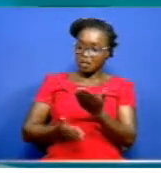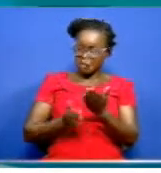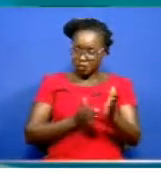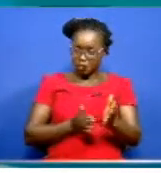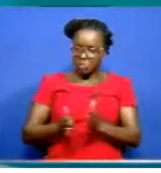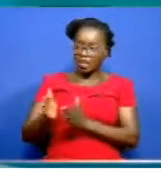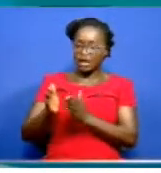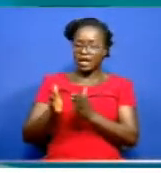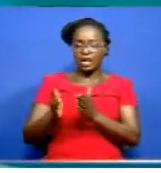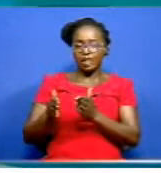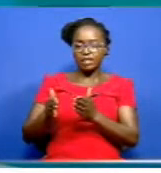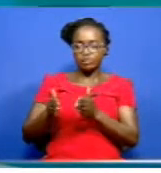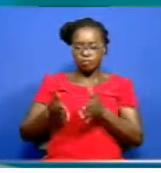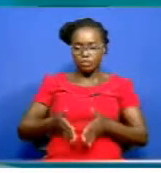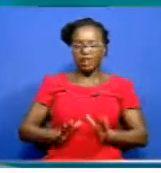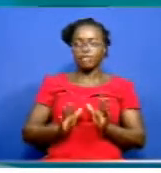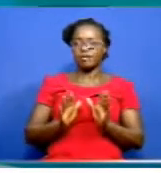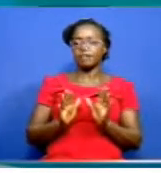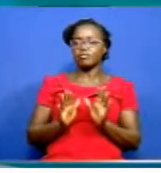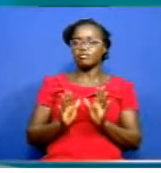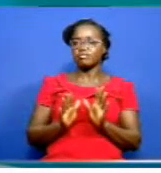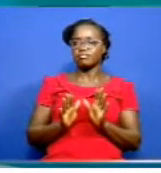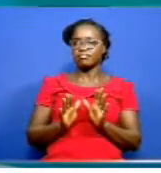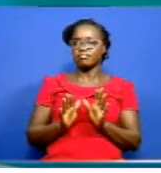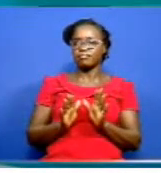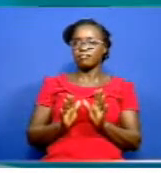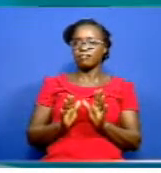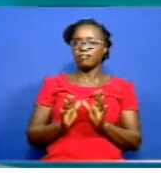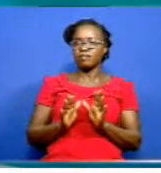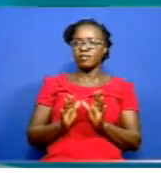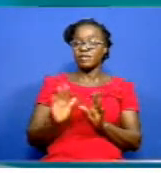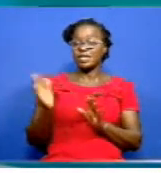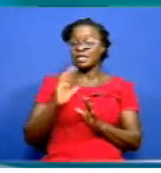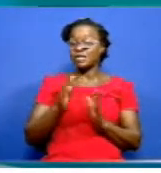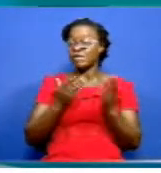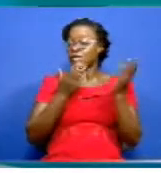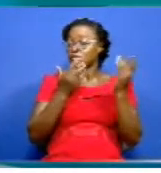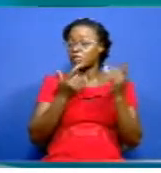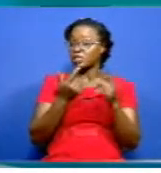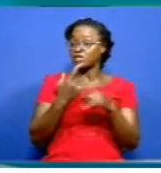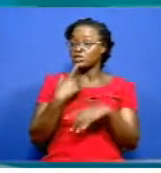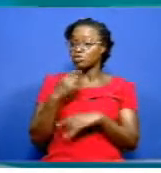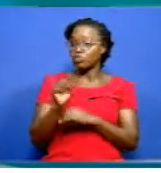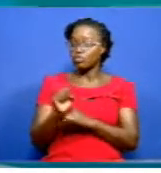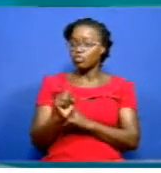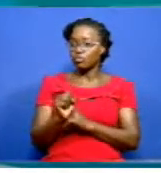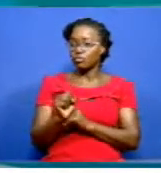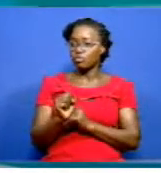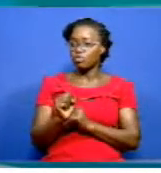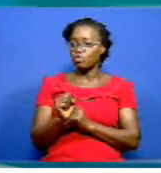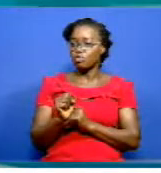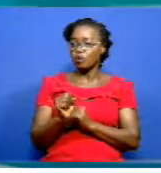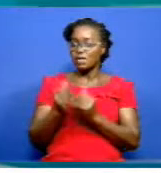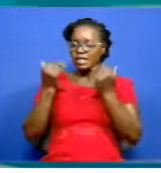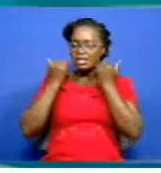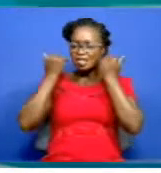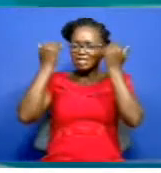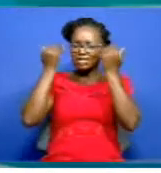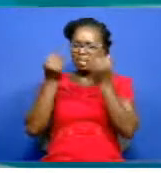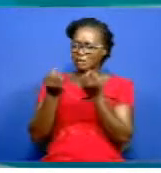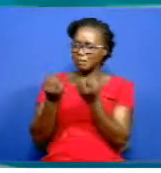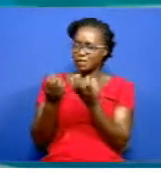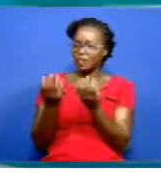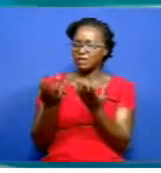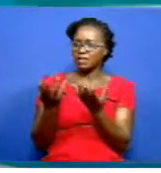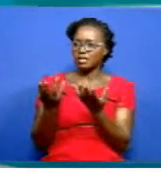mtoto, si kitu hakutaka ama si kitu hakutarajia. Kwa hivyo stress ikikuwa mingi